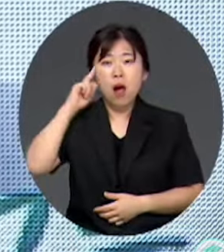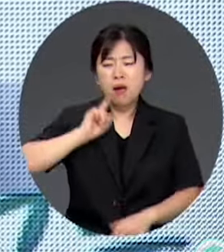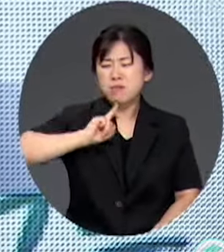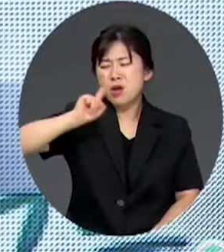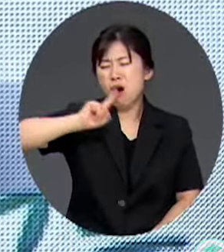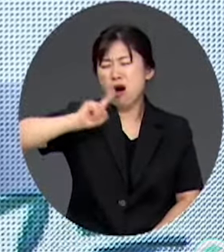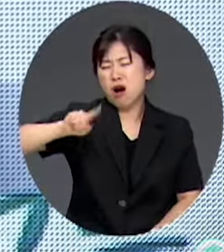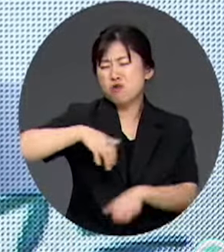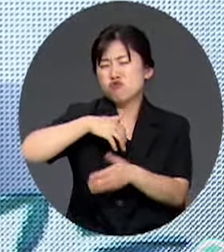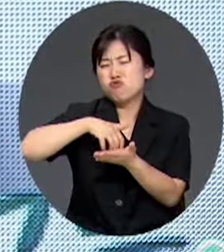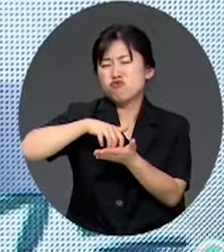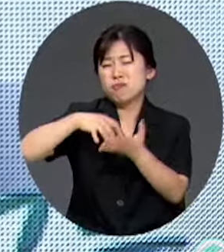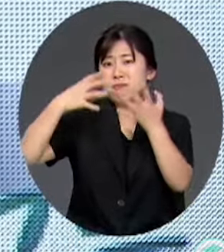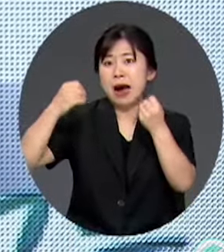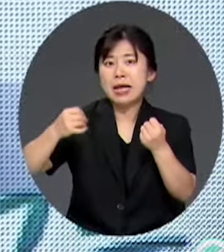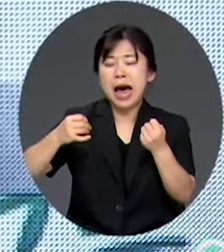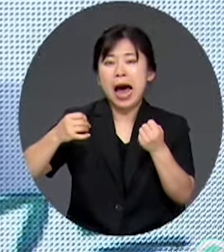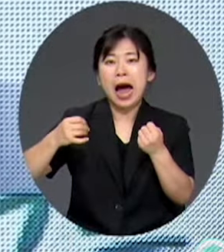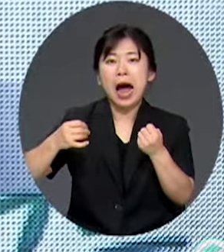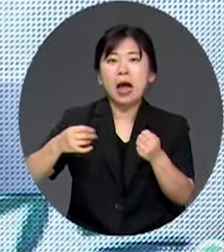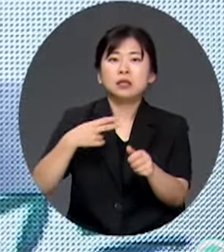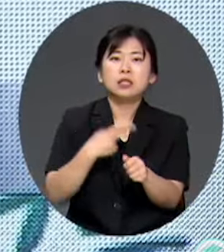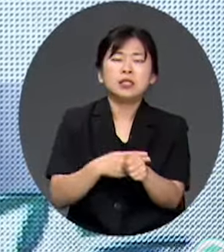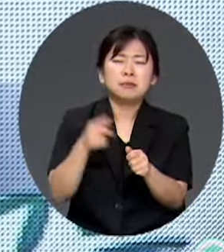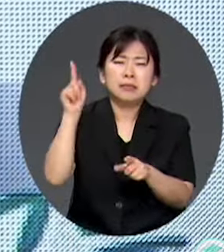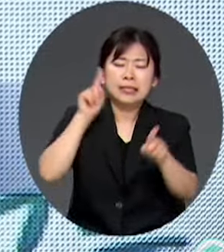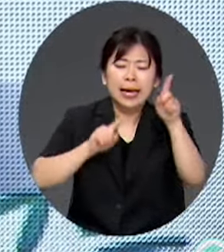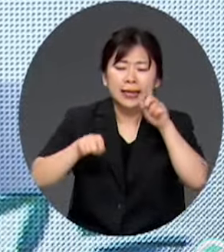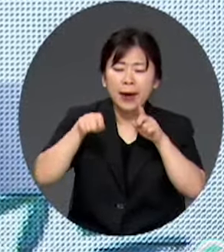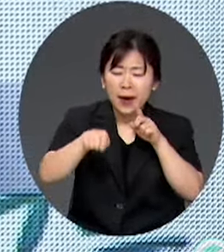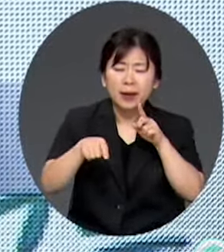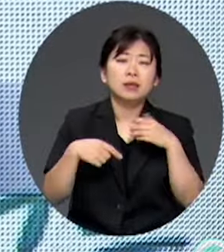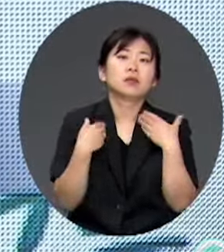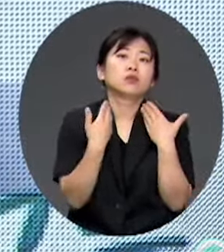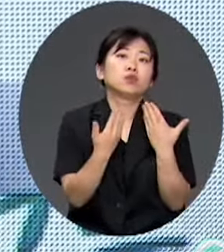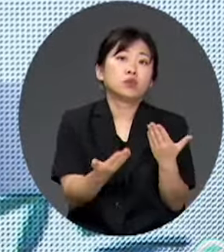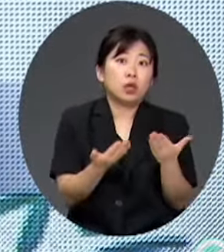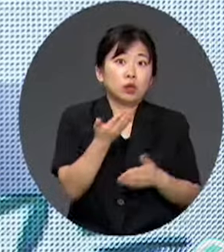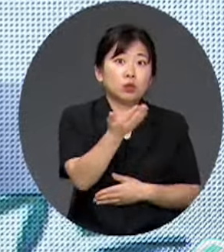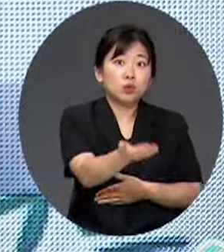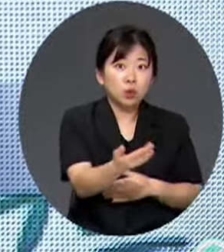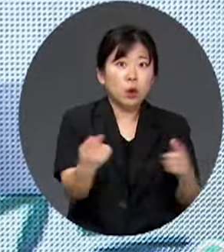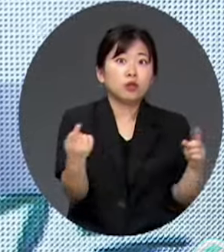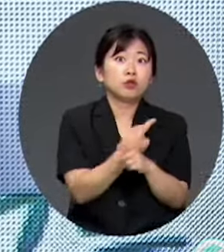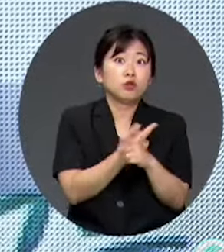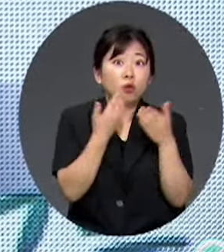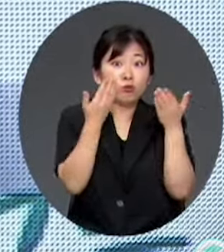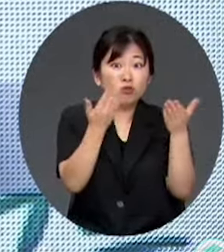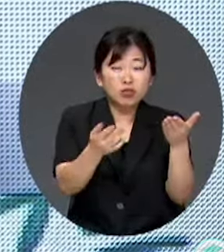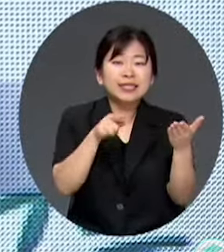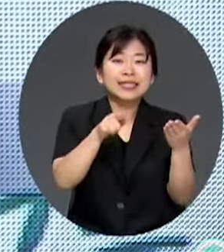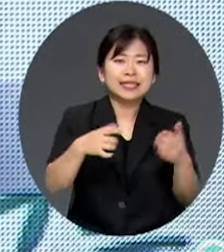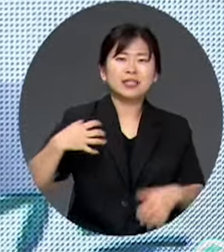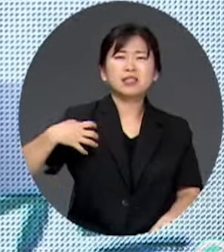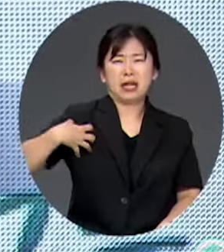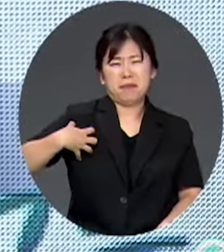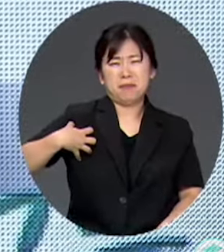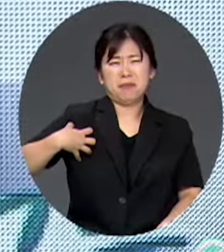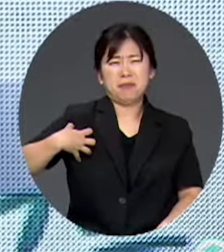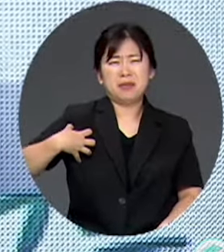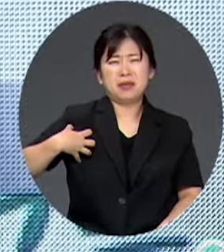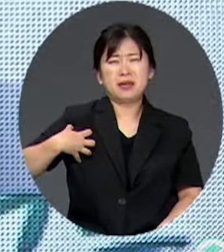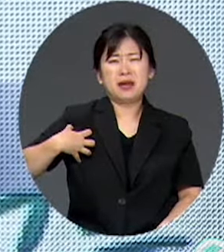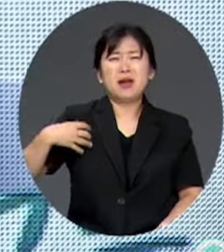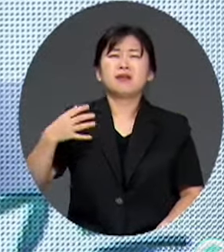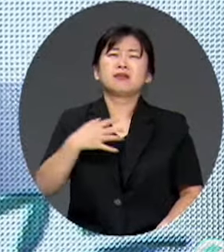무너져 버린 그 교직원들을 쉬게 하고 치유하게 하고 하는 이 역할을